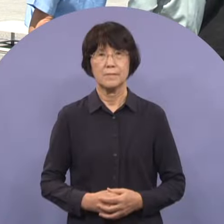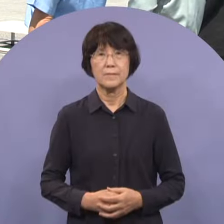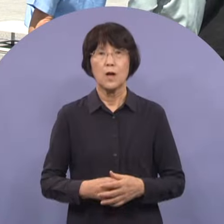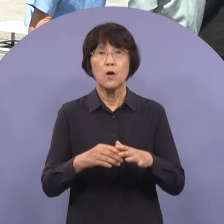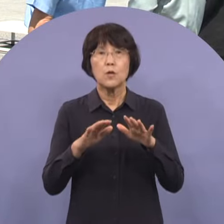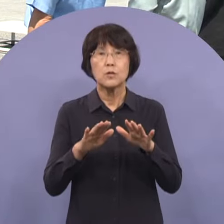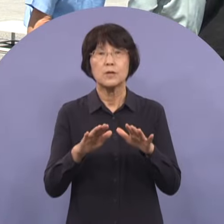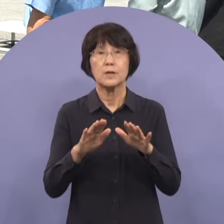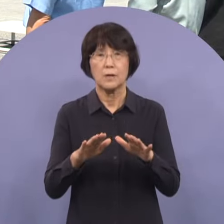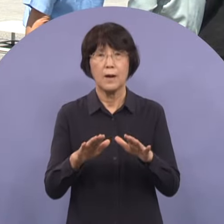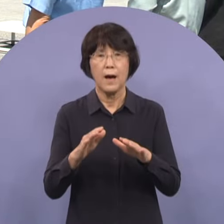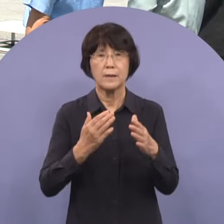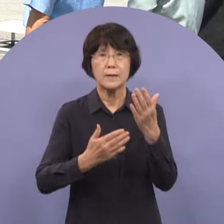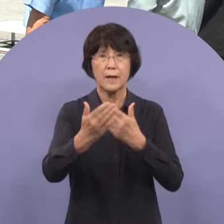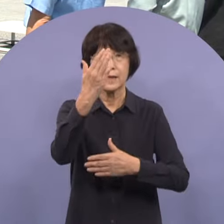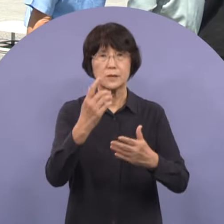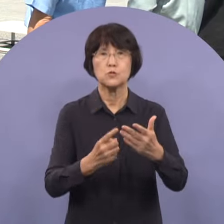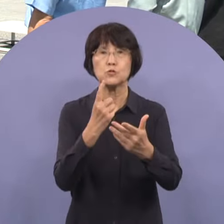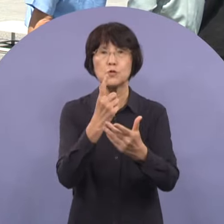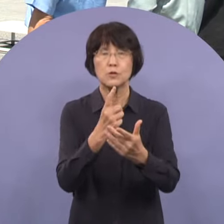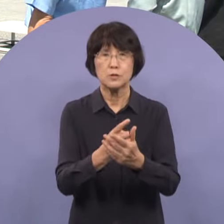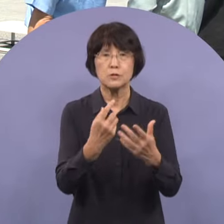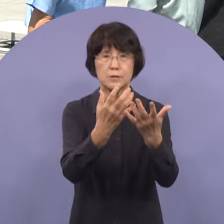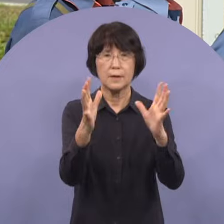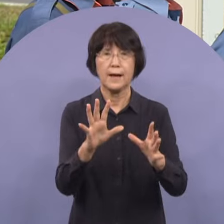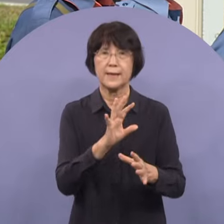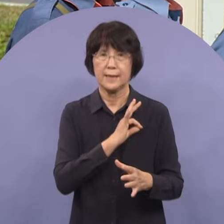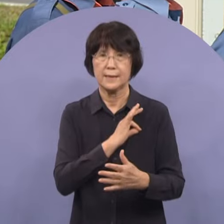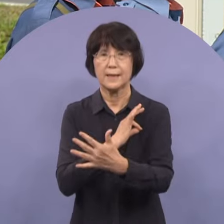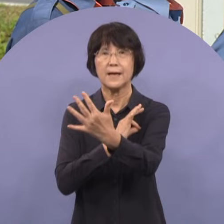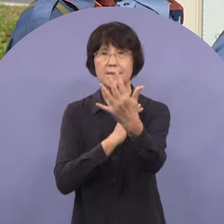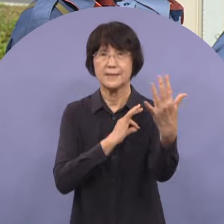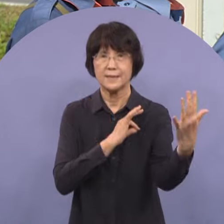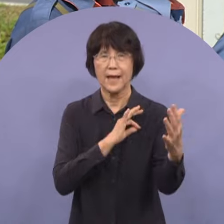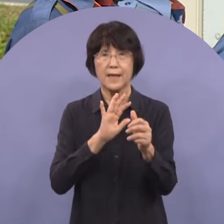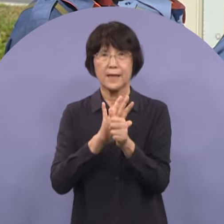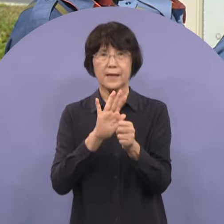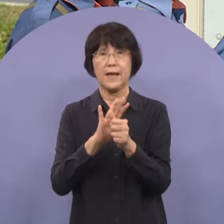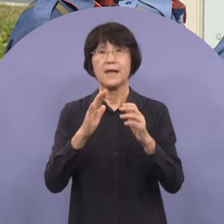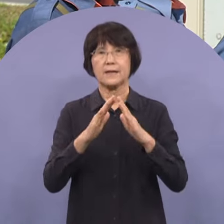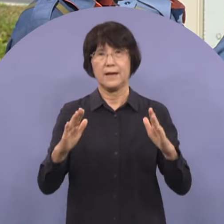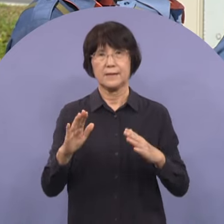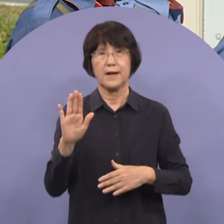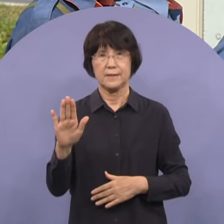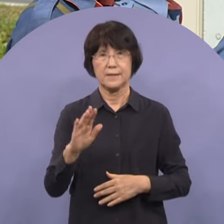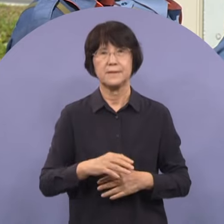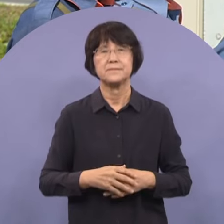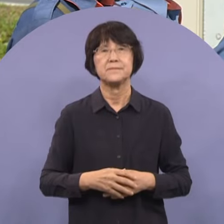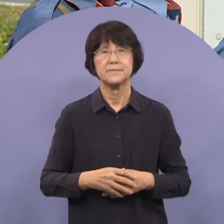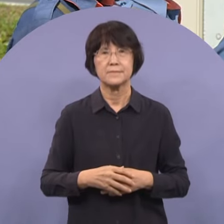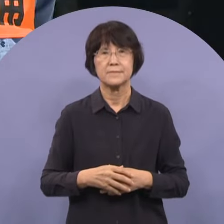この日は大会に出場する団員に対し激励会が行われた。